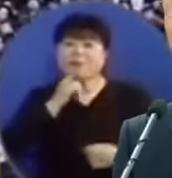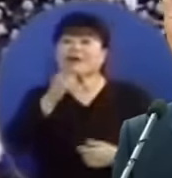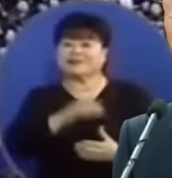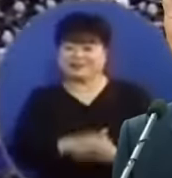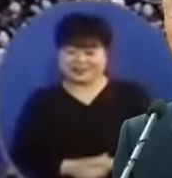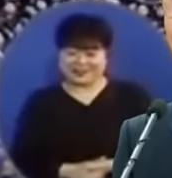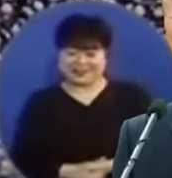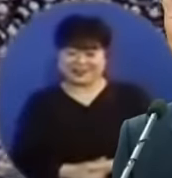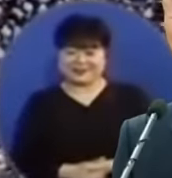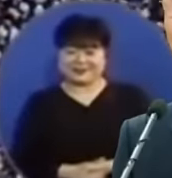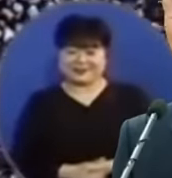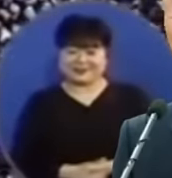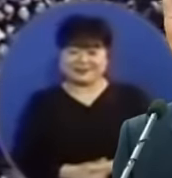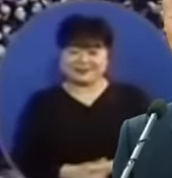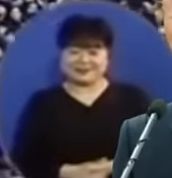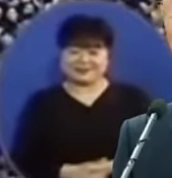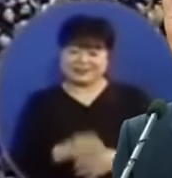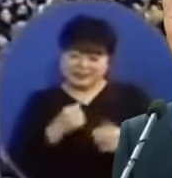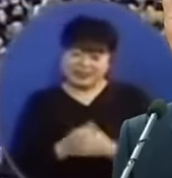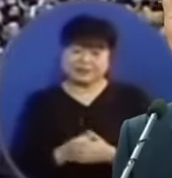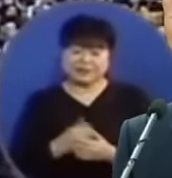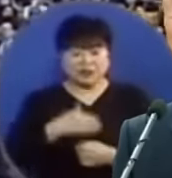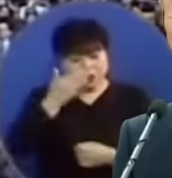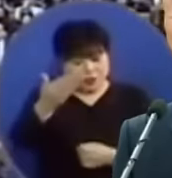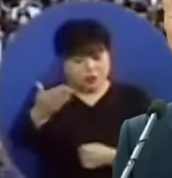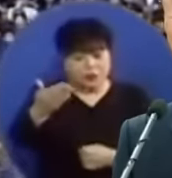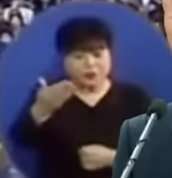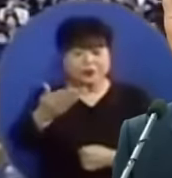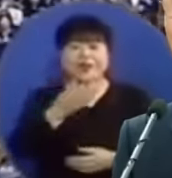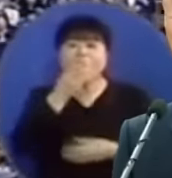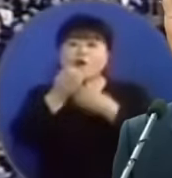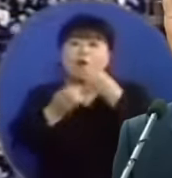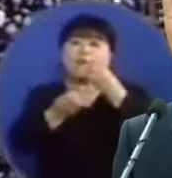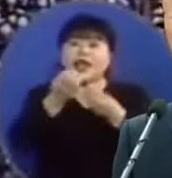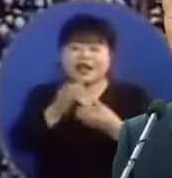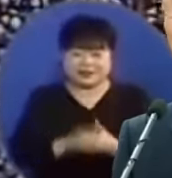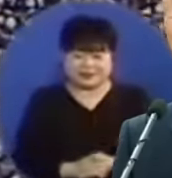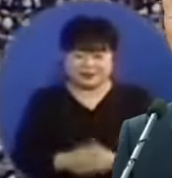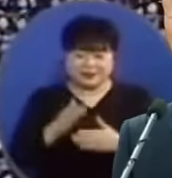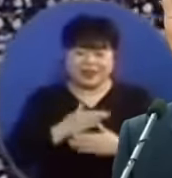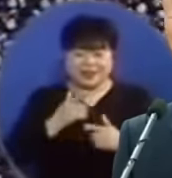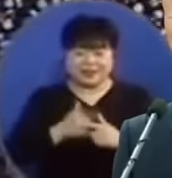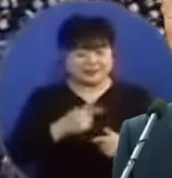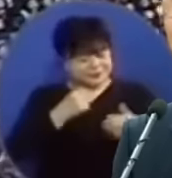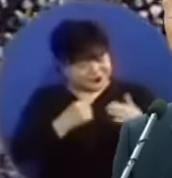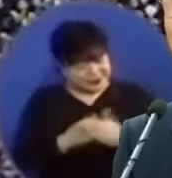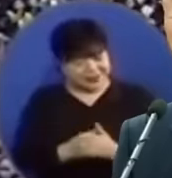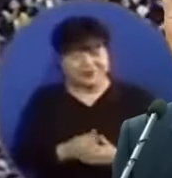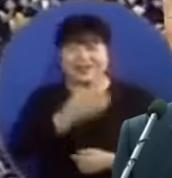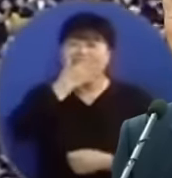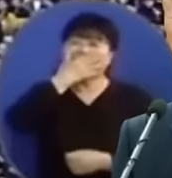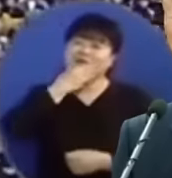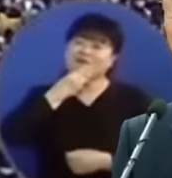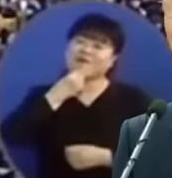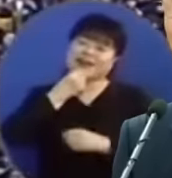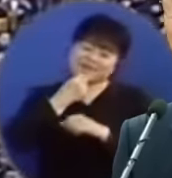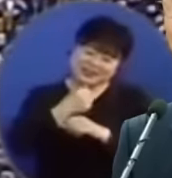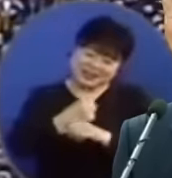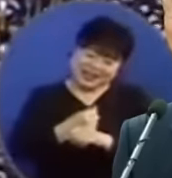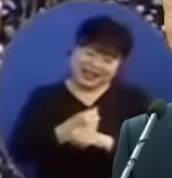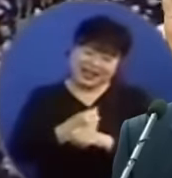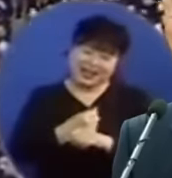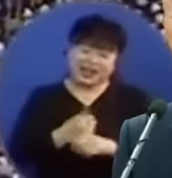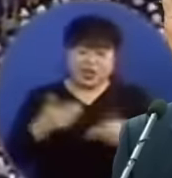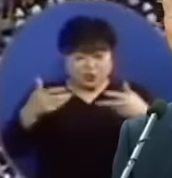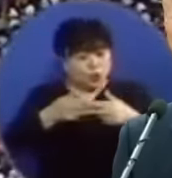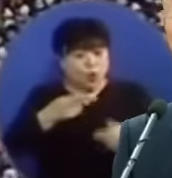것입니다. 그러므로 제가 여러분에게 늘 심한 고백을 하라는 것은 나는 예수님 때문에 행복합니다. 어떤